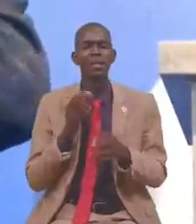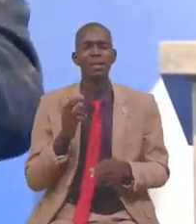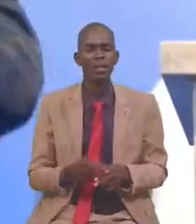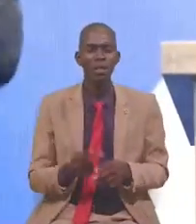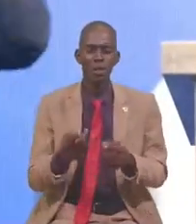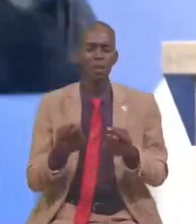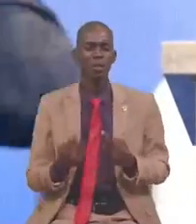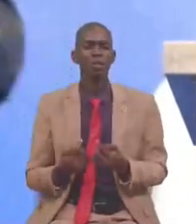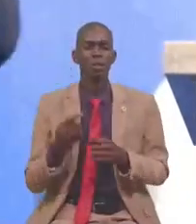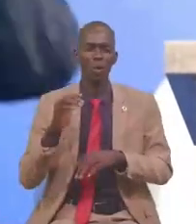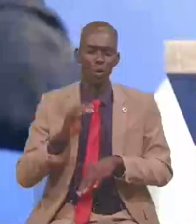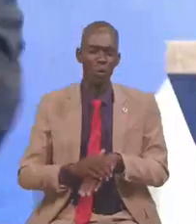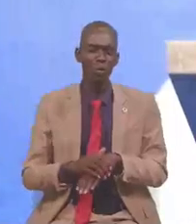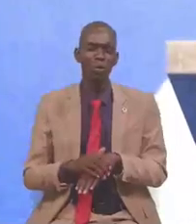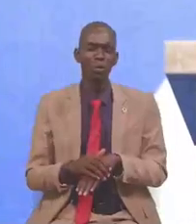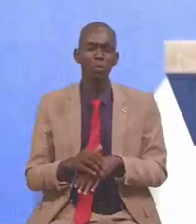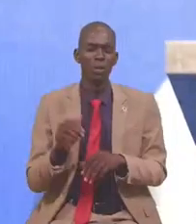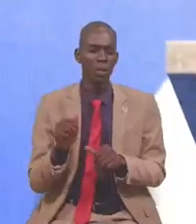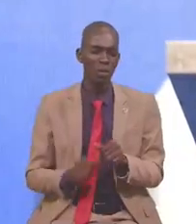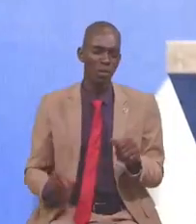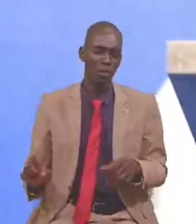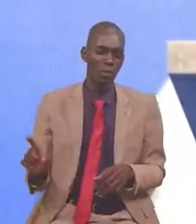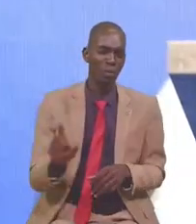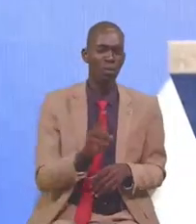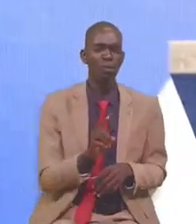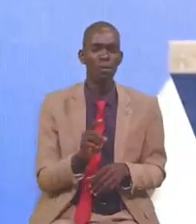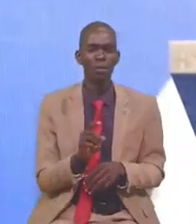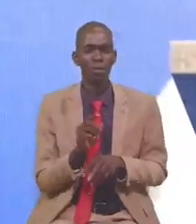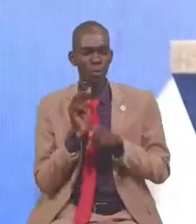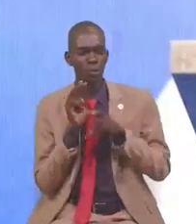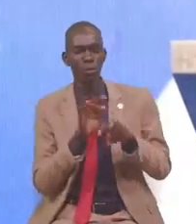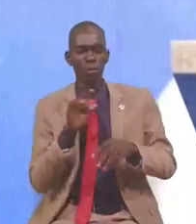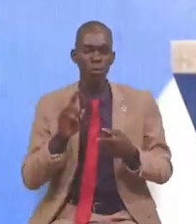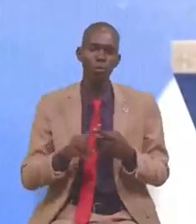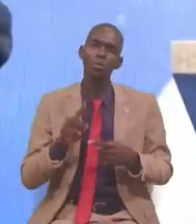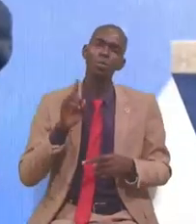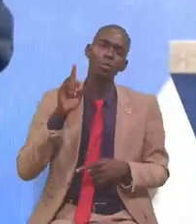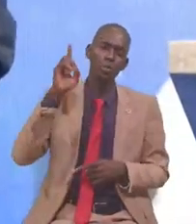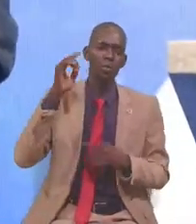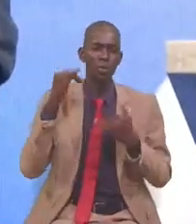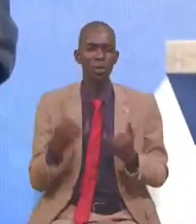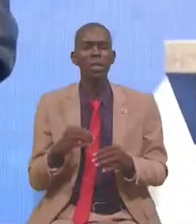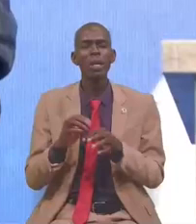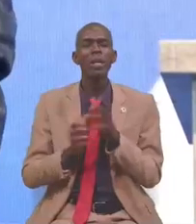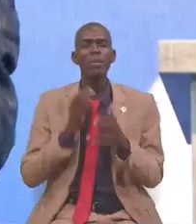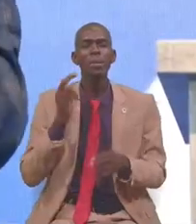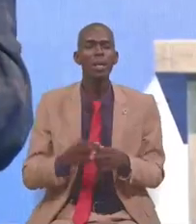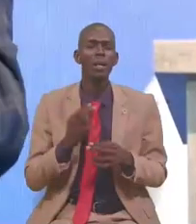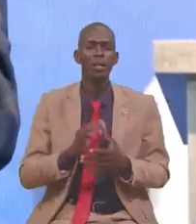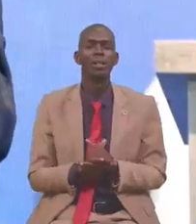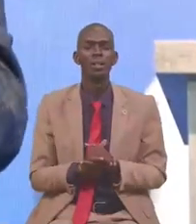vienne sur tout le monde qui a le regard vers toi au nom de Jésus-Christ.